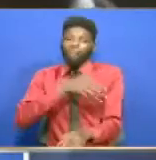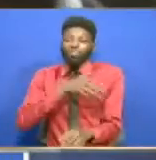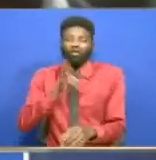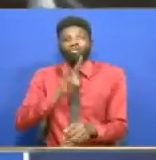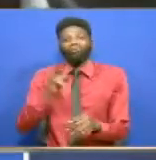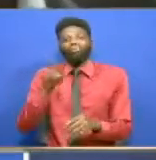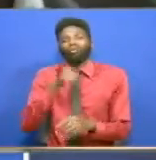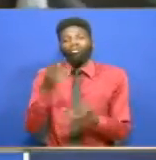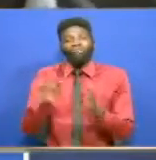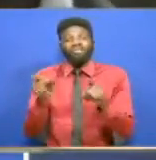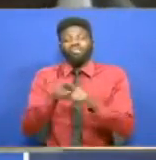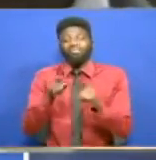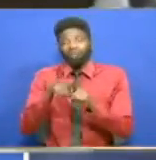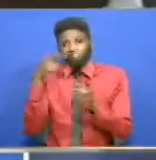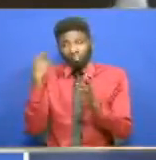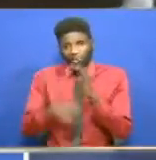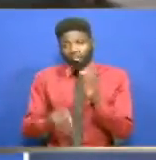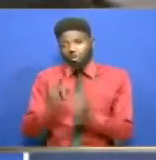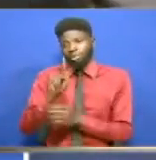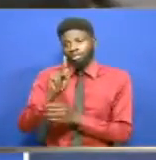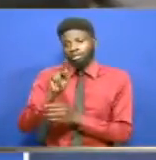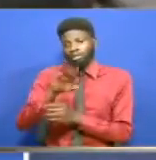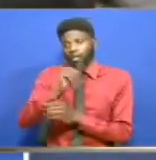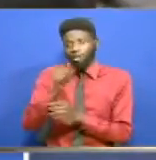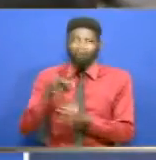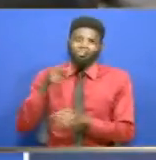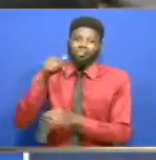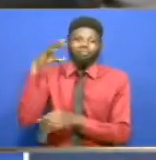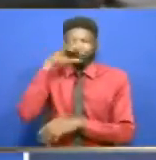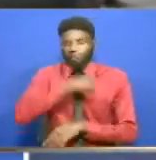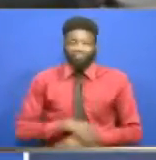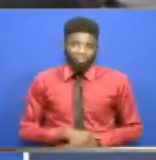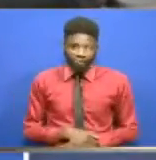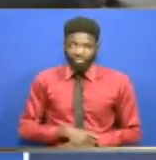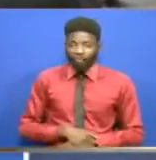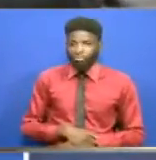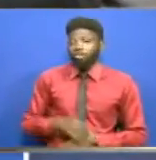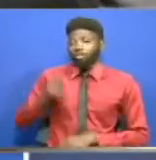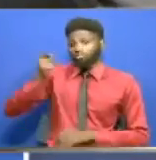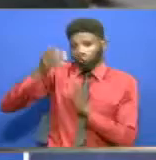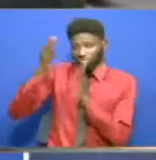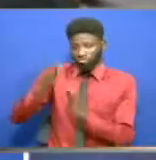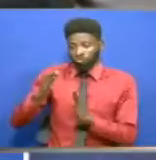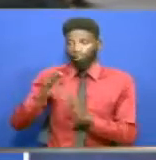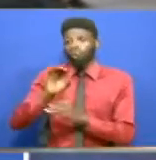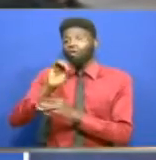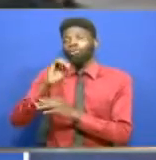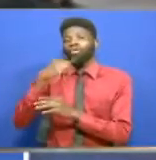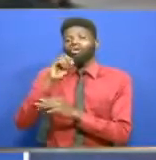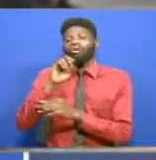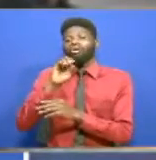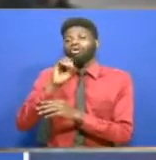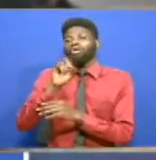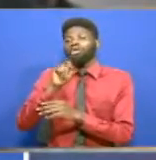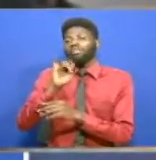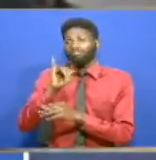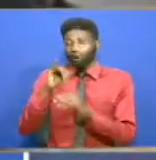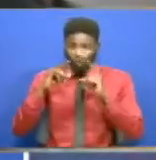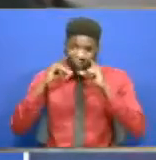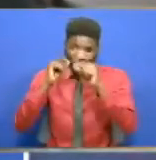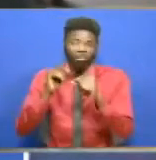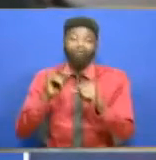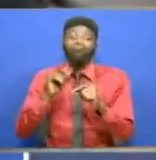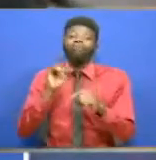mkuu Douglas Ogoti alisema ombi lao la kutaka waachiliwe kwa dhamana litasikizwa kesho kwa sababu mahakama ilikuwa na